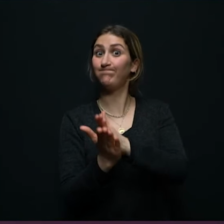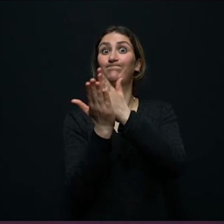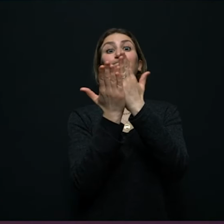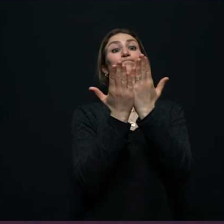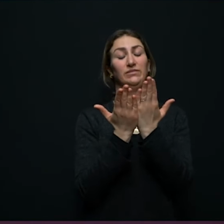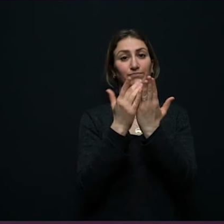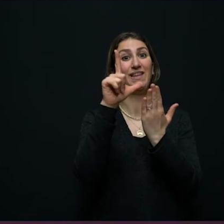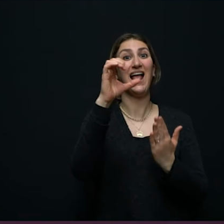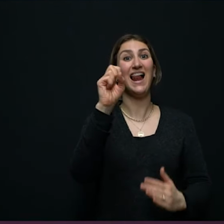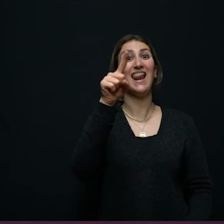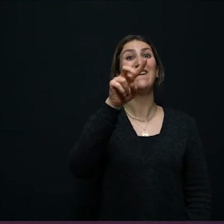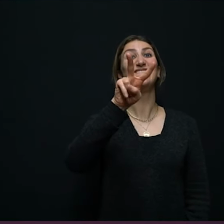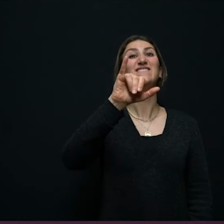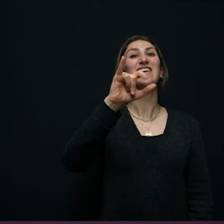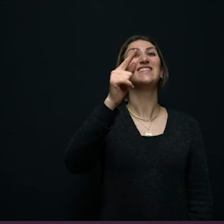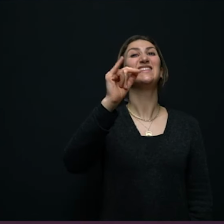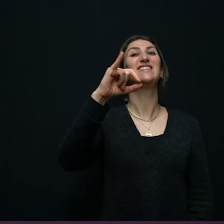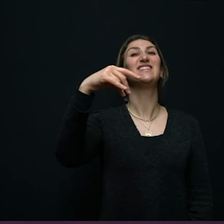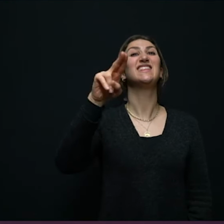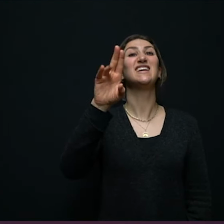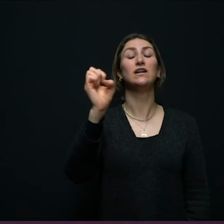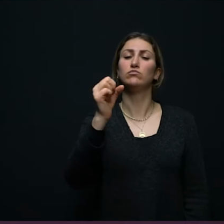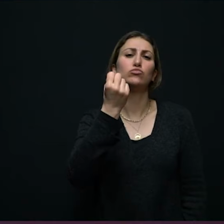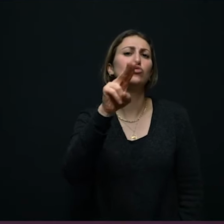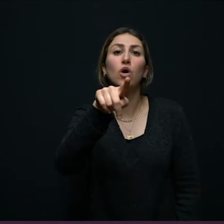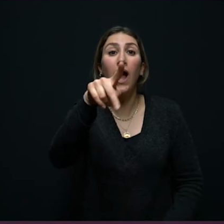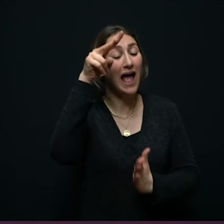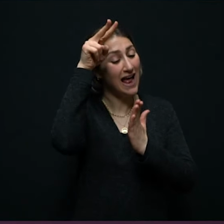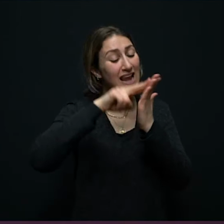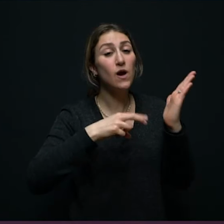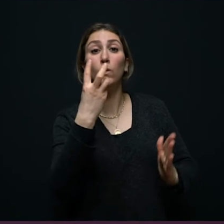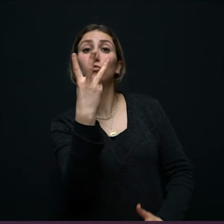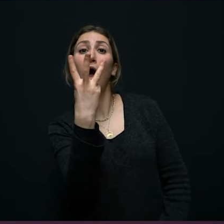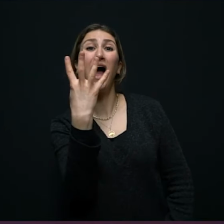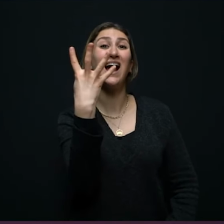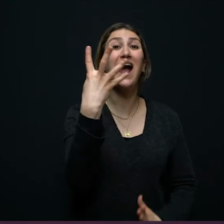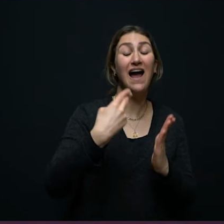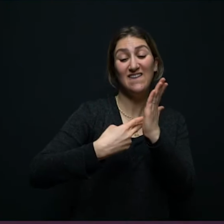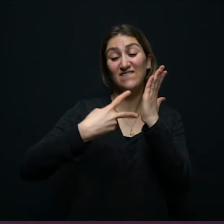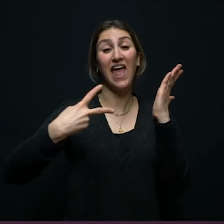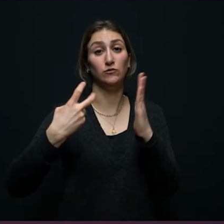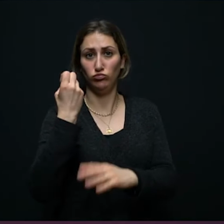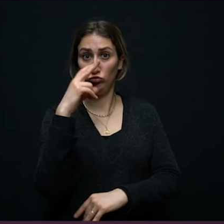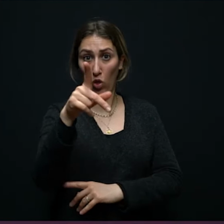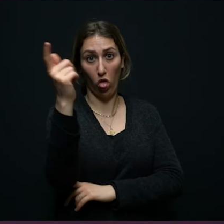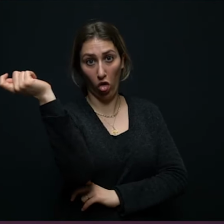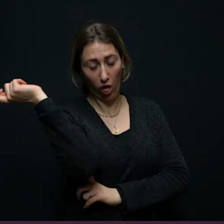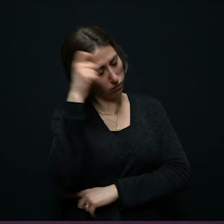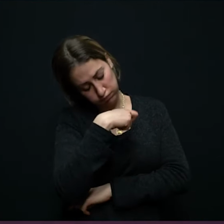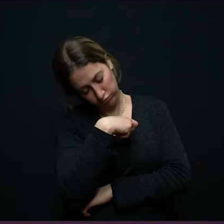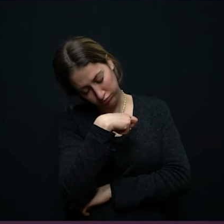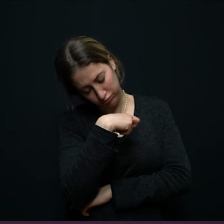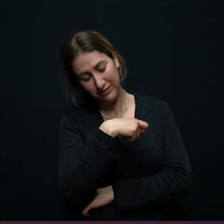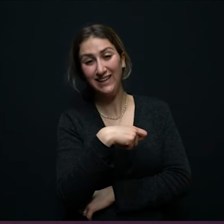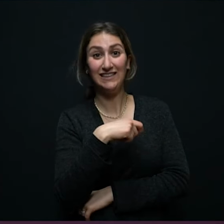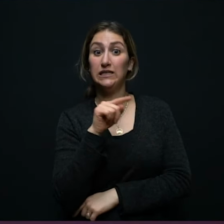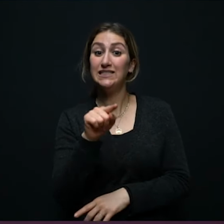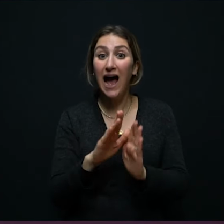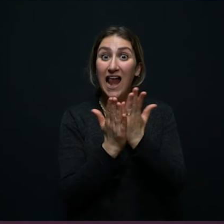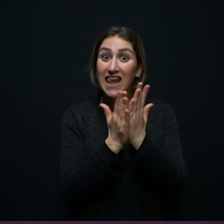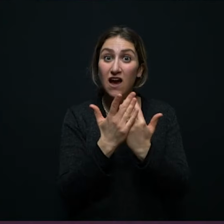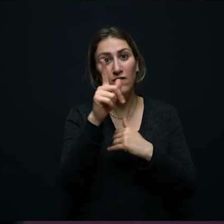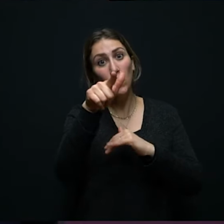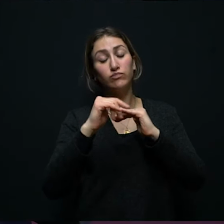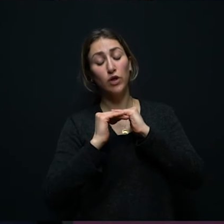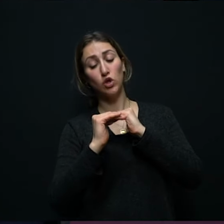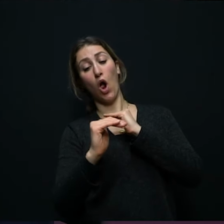trois cadres versée je vous assure c'est vraiment efficace d'ailleurs ce n'est pas un livre qu'on conseille à lire allongé il vaut mieux le